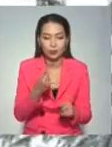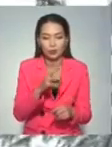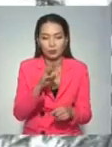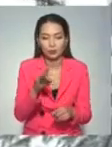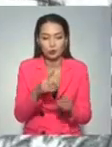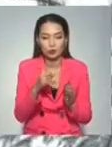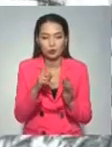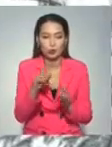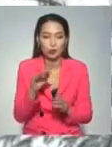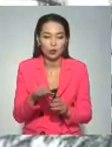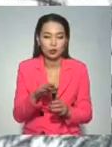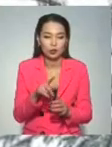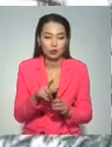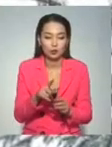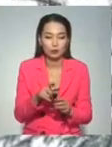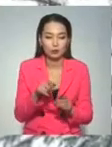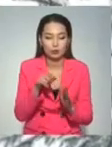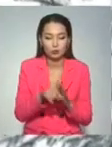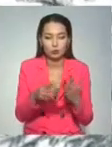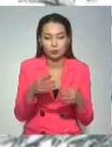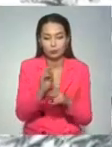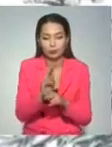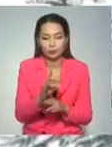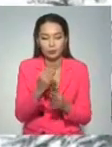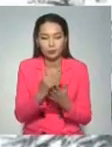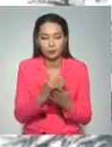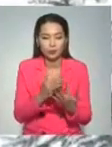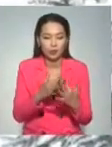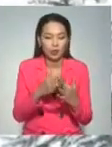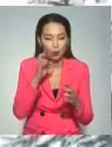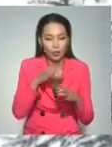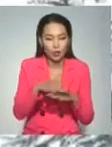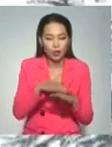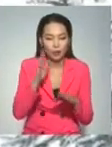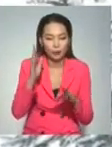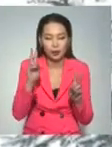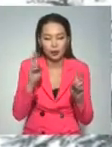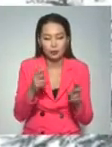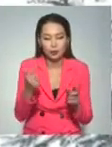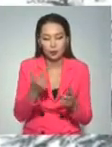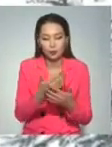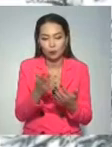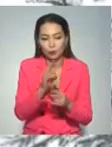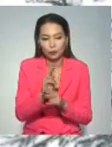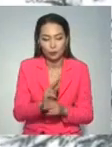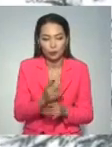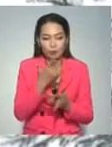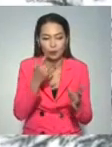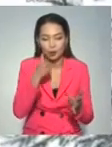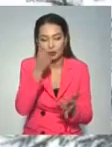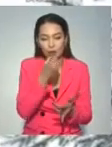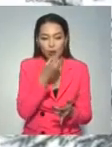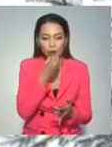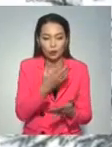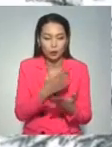100 тысяч тенге. Три из них отремонтированы по программе «Ауыл ЕЛБСГ». В целом динамика ремонтных работ в последние годы